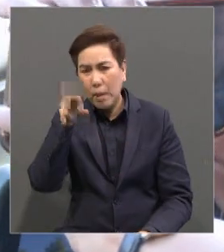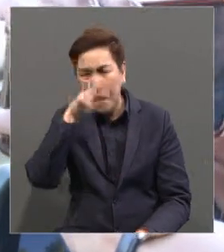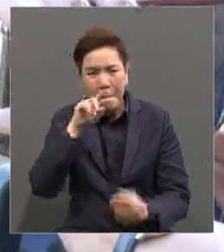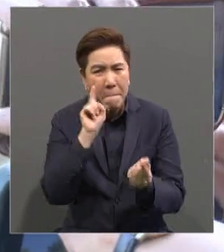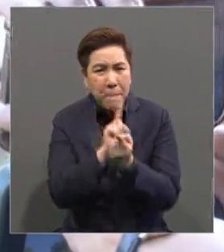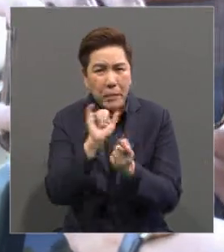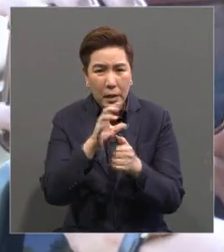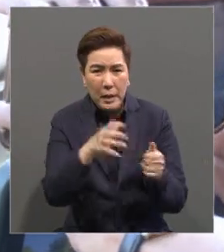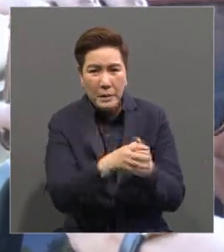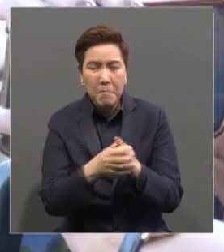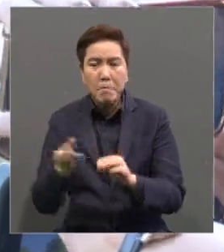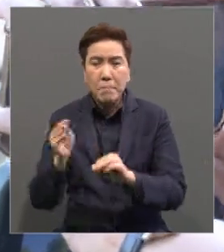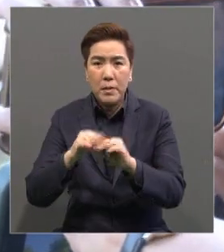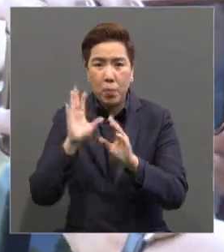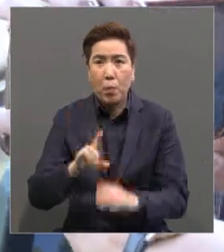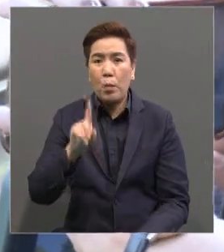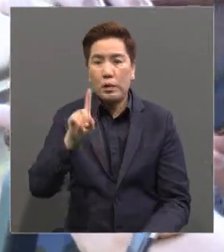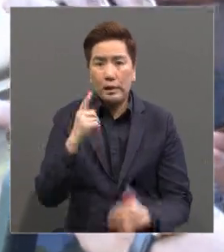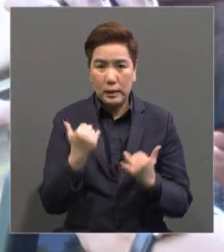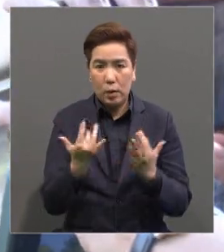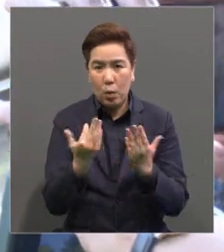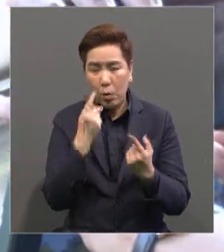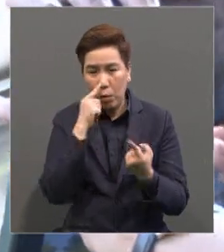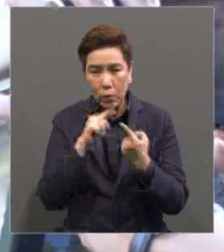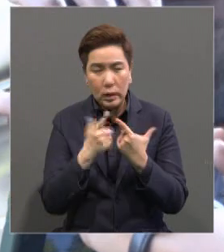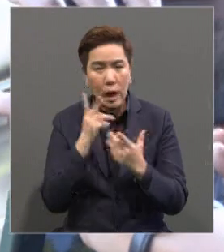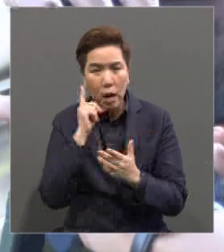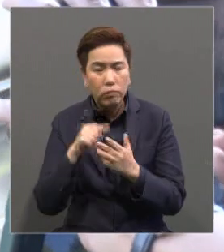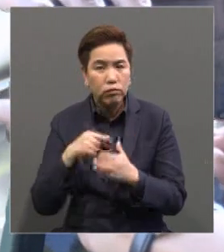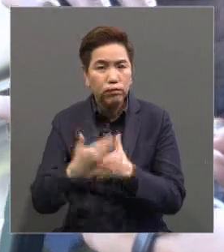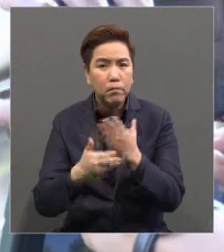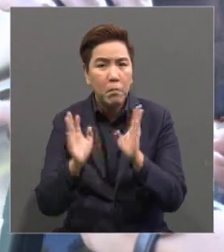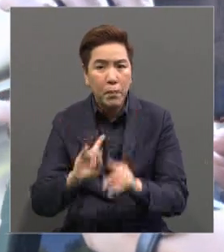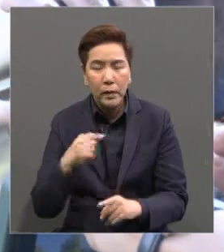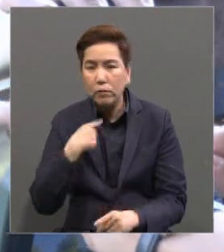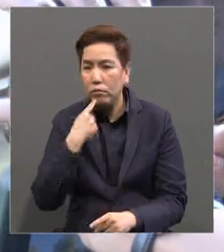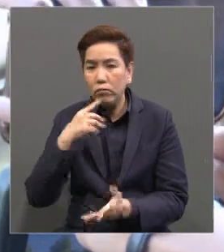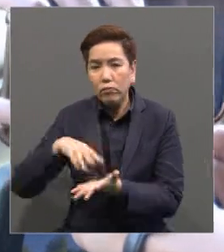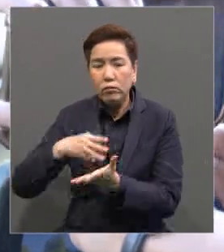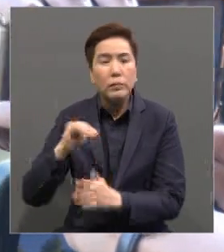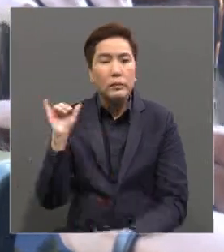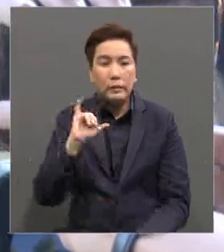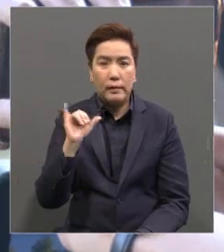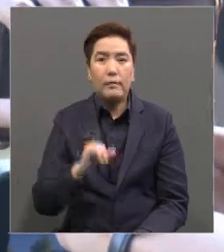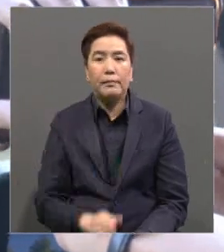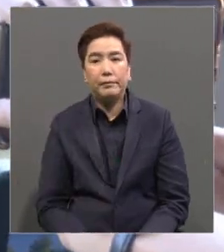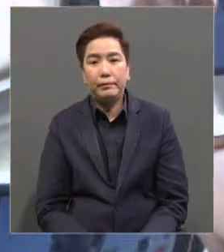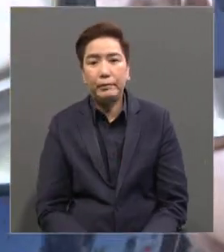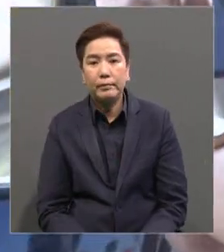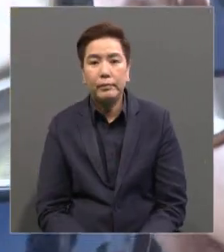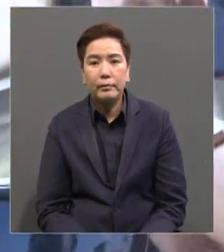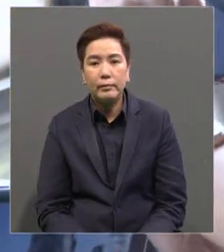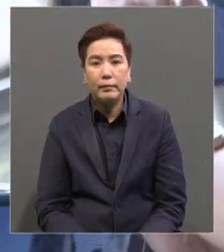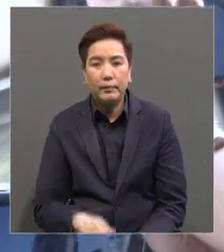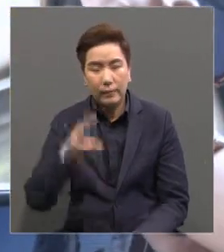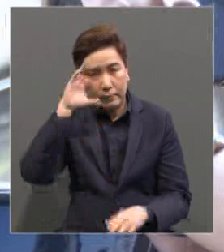ตัวไม่พบและถูกจับเพิ่มอีก1คนเนี่ยณขณะนี้ยังไม่มีรายงานความคืบหน้าเข้ามาแต่อย่างใดค่ะ มีภา